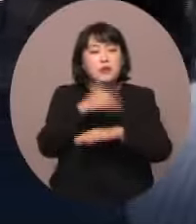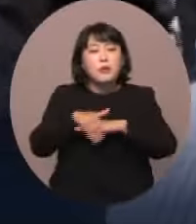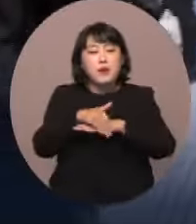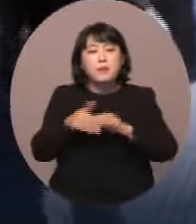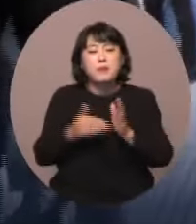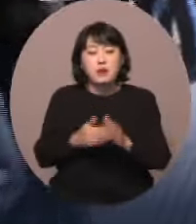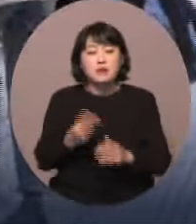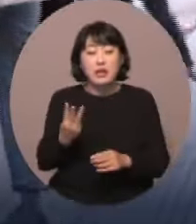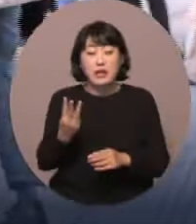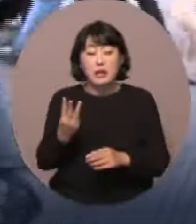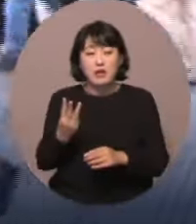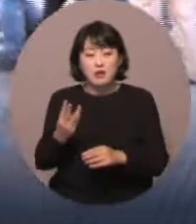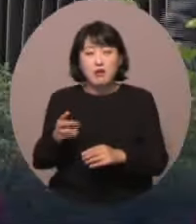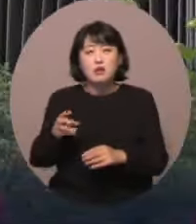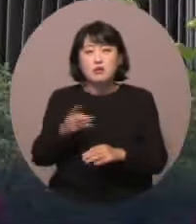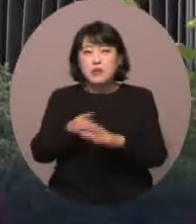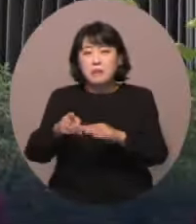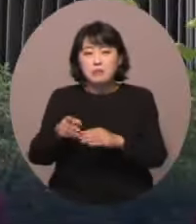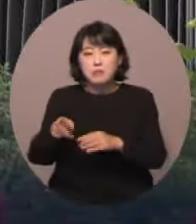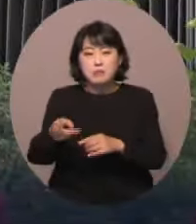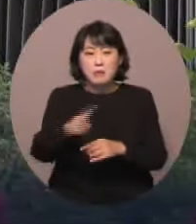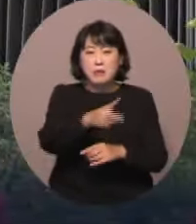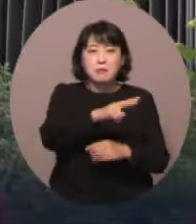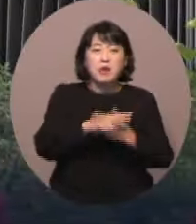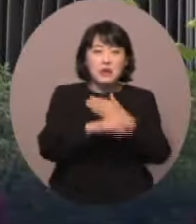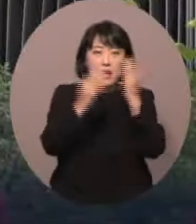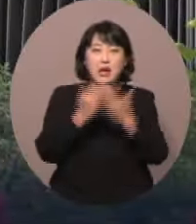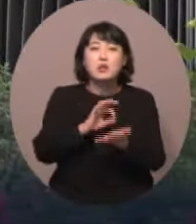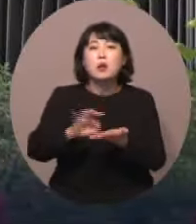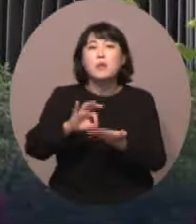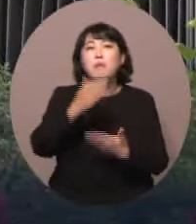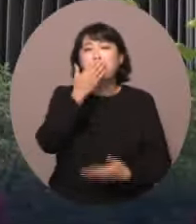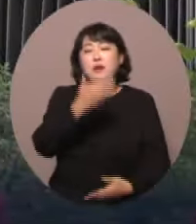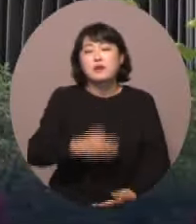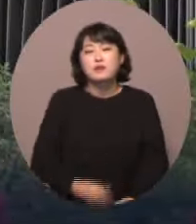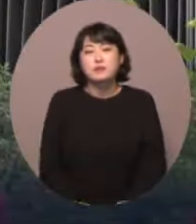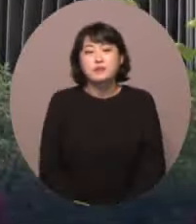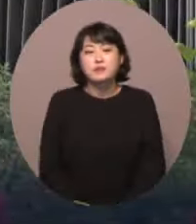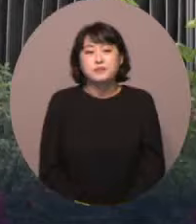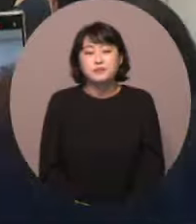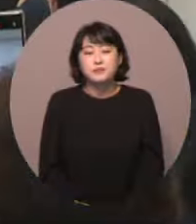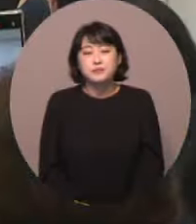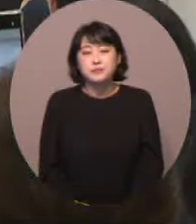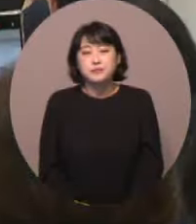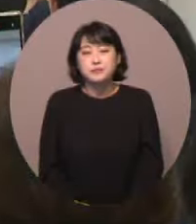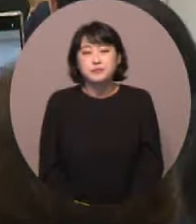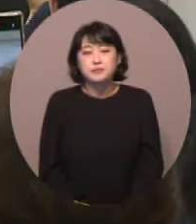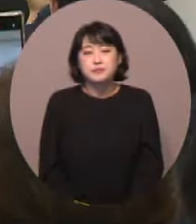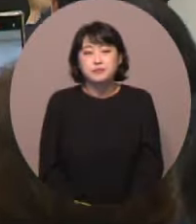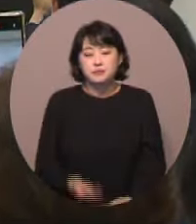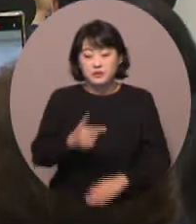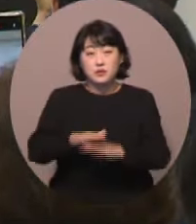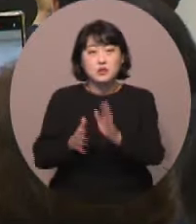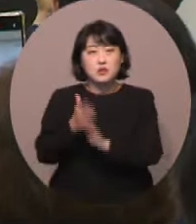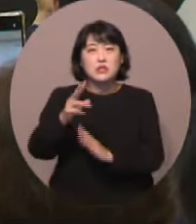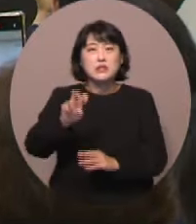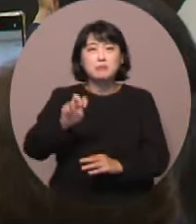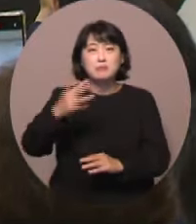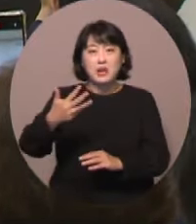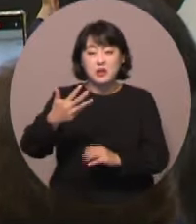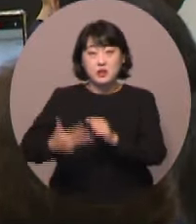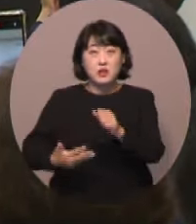egymáshoz képest, egyenes vonalban tudják az emberek megközelíteni az egyiket a másikról. 대전시가 28년